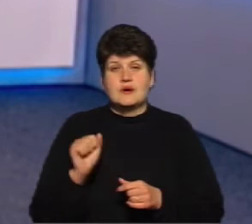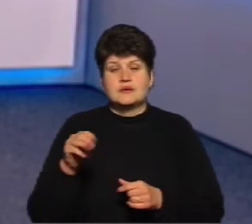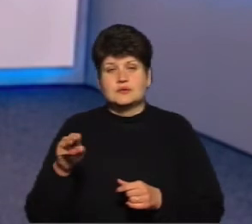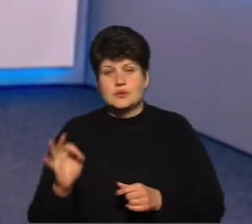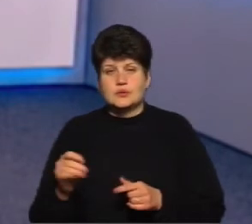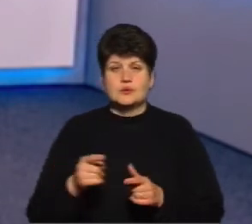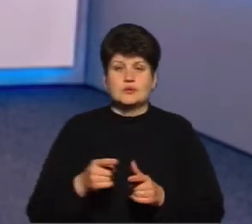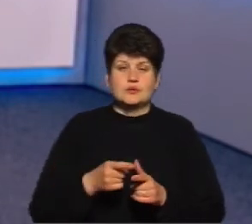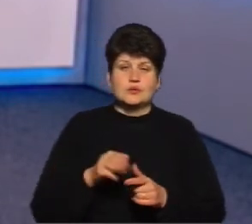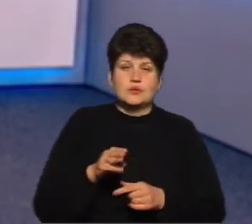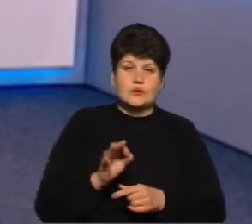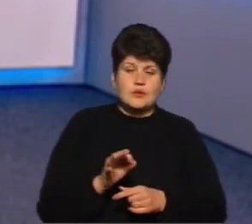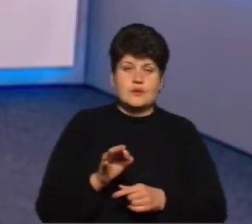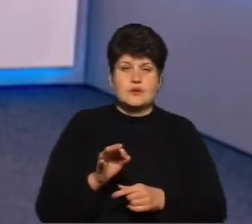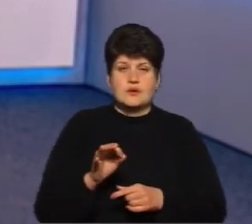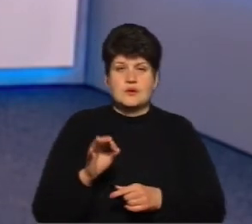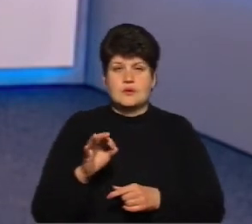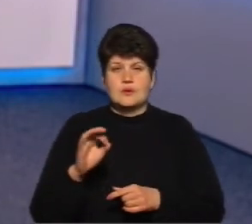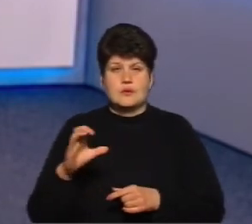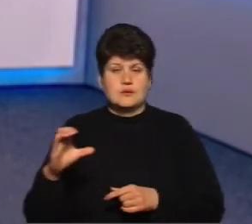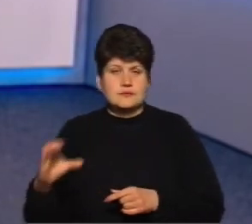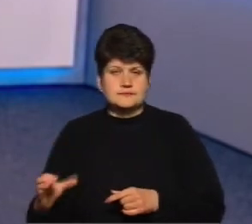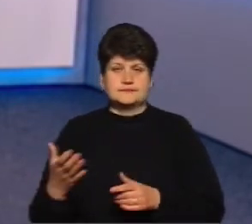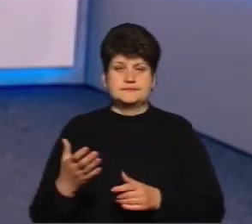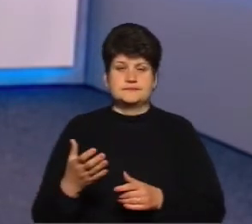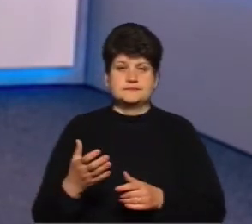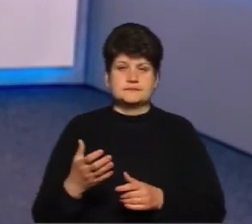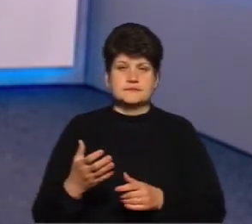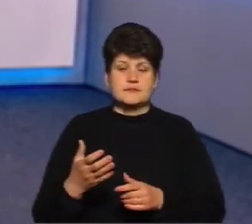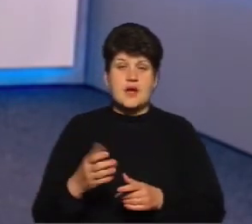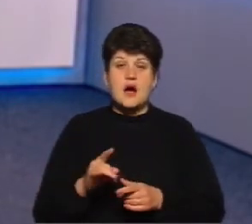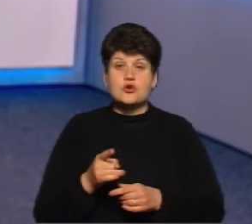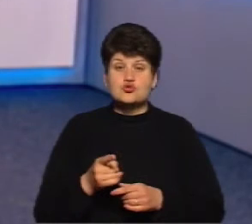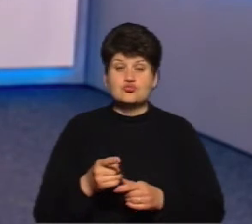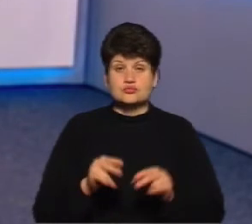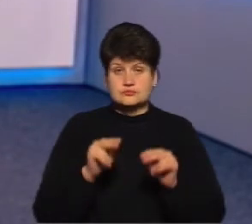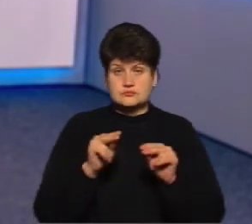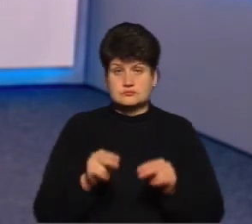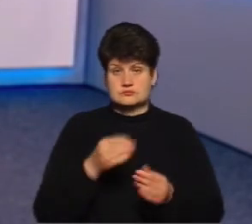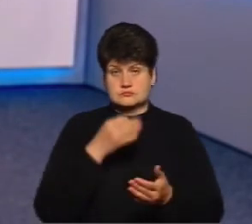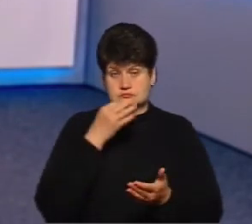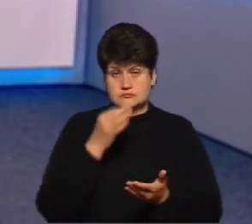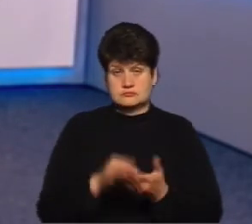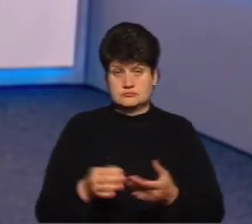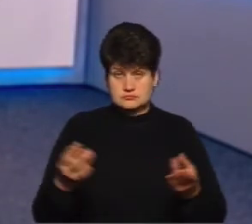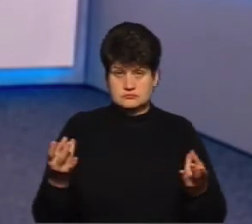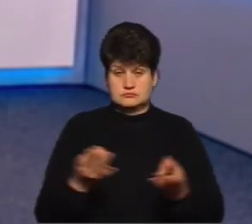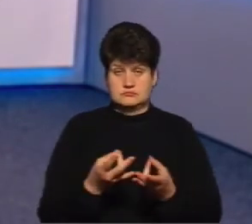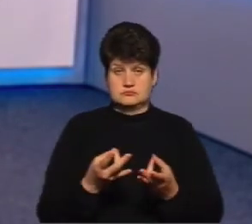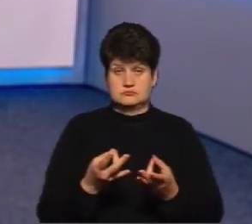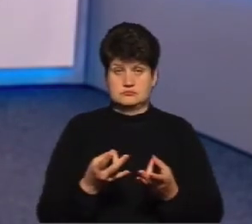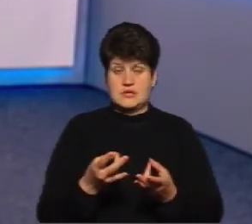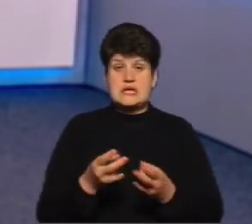антитерористична операція, то операція об'єднаних сил. А чому не назвати, дійсно, вже весь Захід, в тому